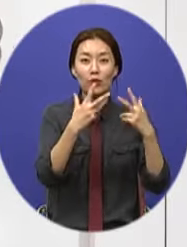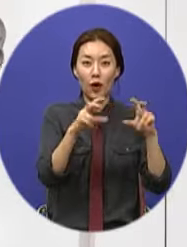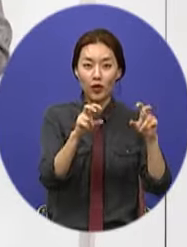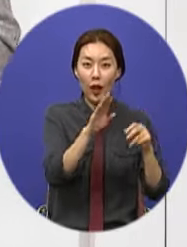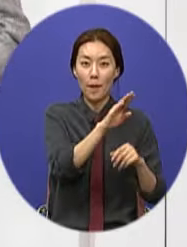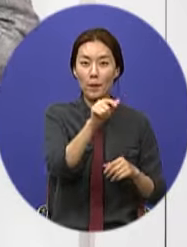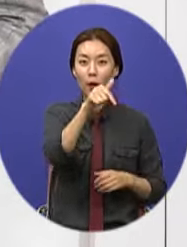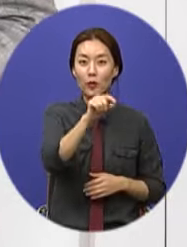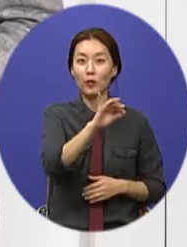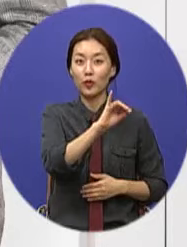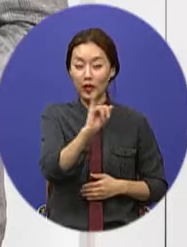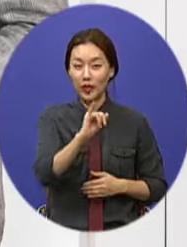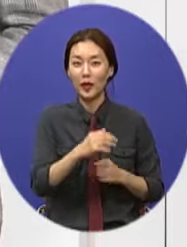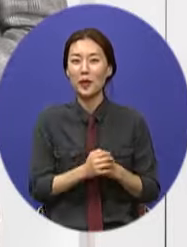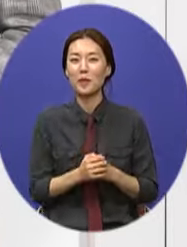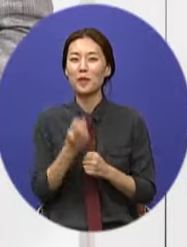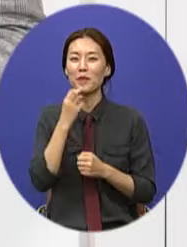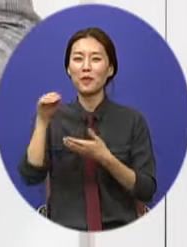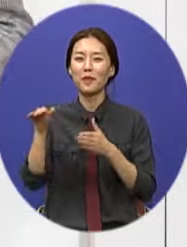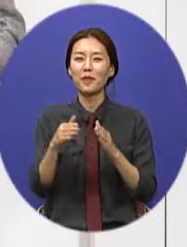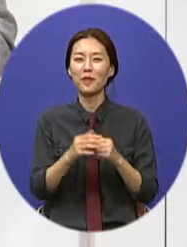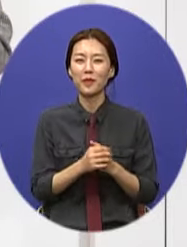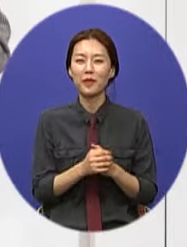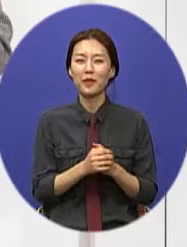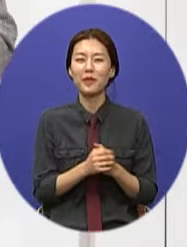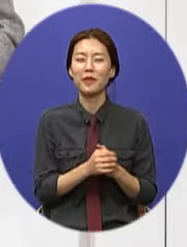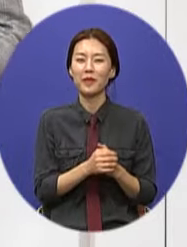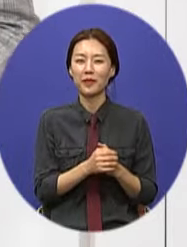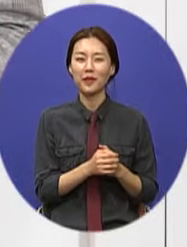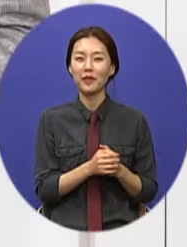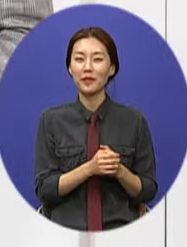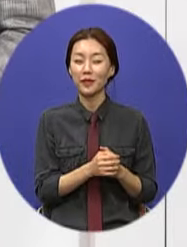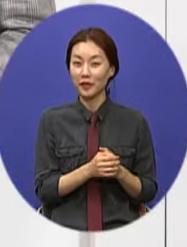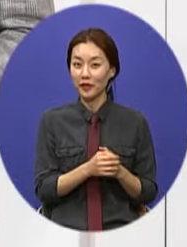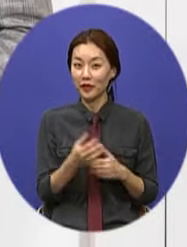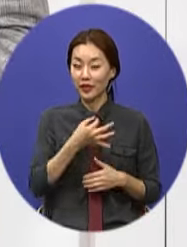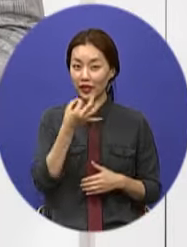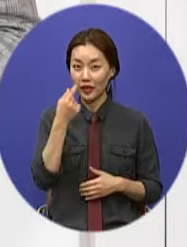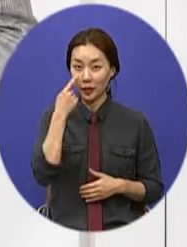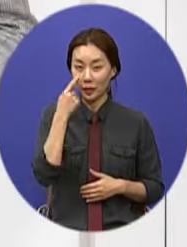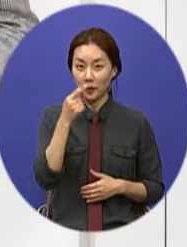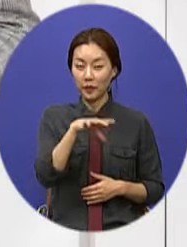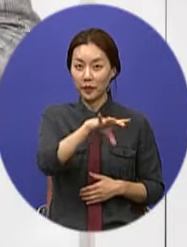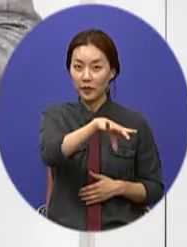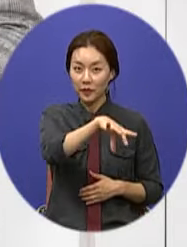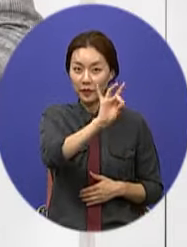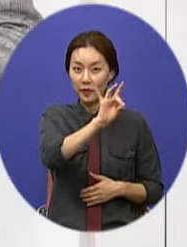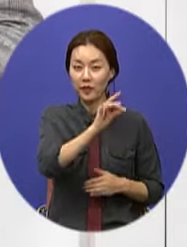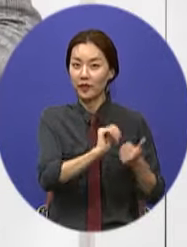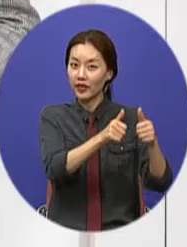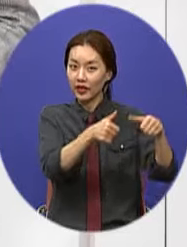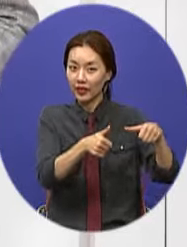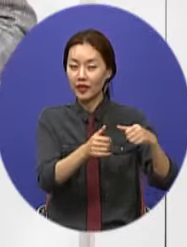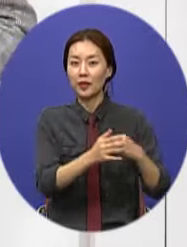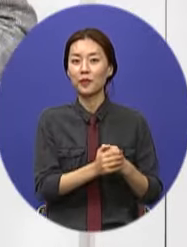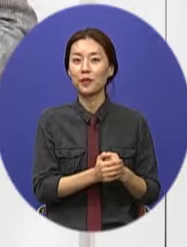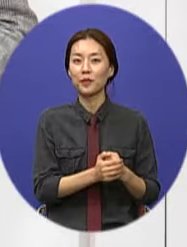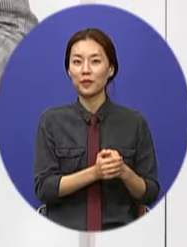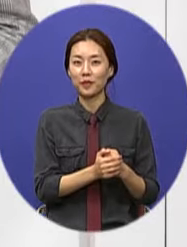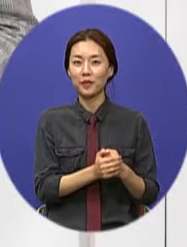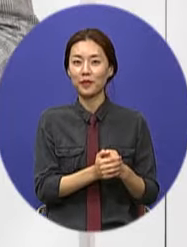자, 예. 경기도 광주 갈매기. 그렇죠. 자, 뻐꾸기 대 갈매기. 자, 네. 뻐꾸기 먼저 하겠습니다. 시작 네. 인사하세요. 네.